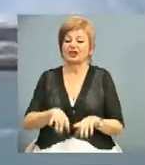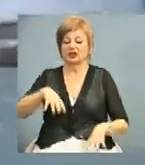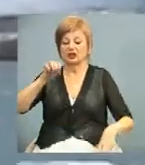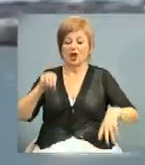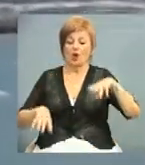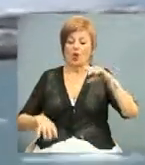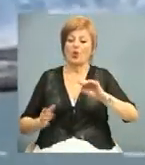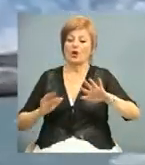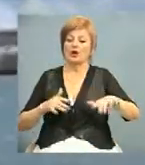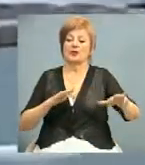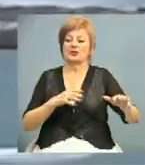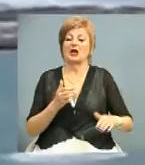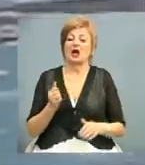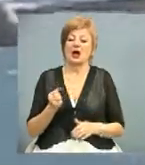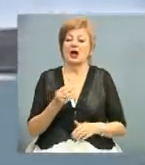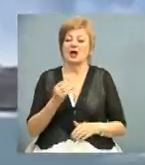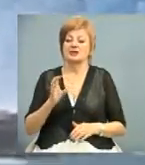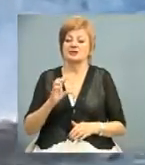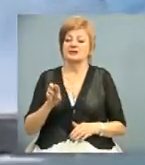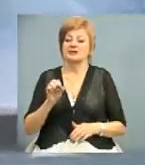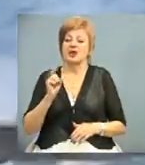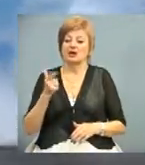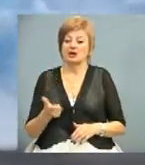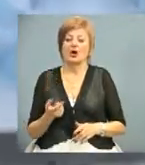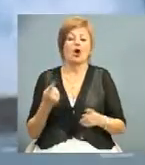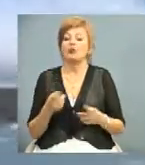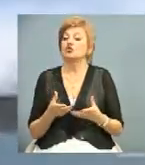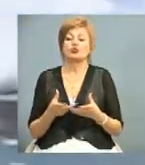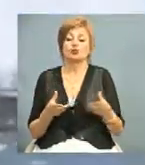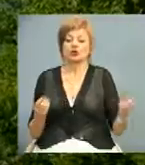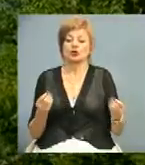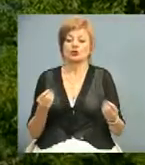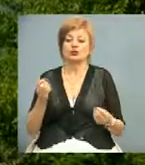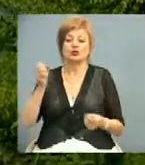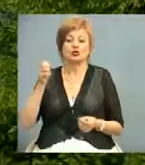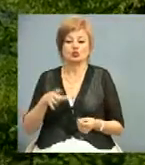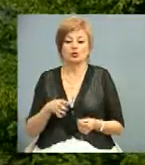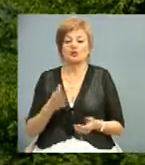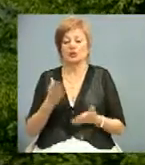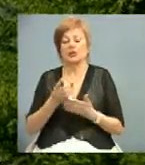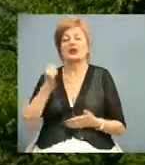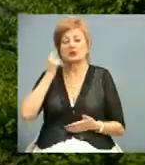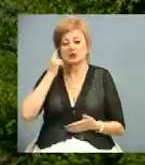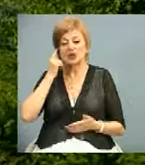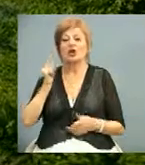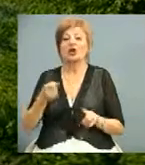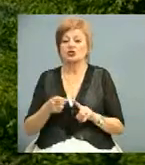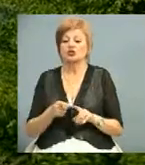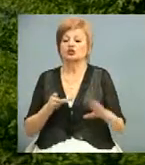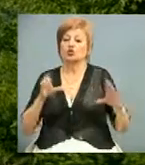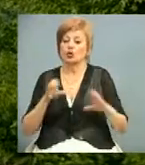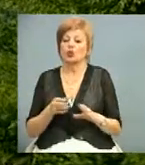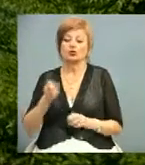воді, називають айсбергами. Чому ж льодовики не розтають за сонячної погоди? Існує думка, що поверхня льодовика